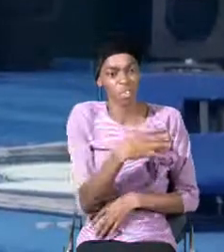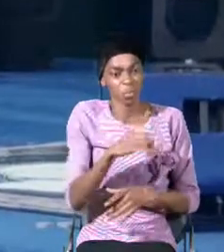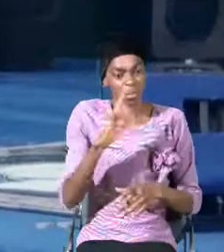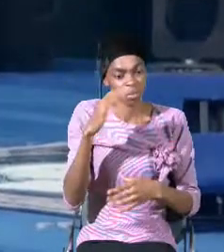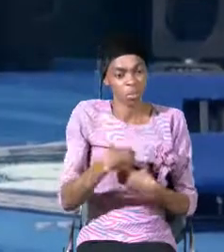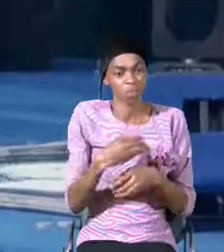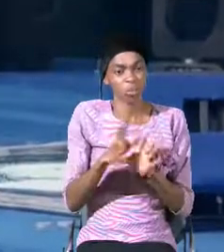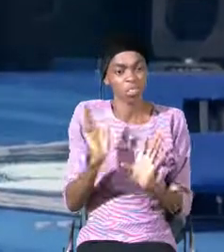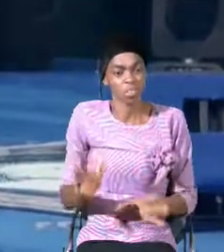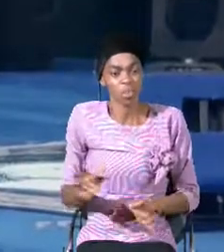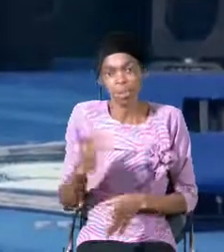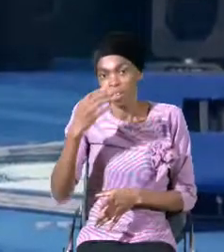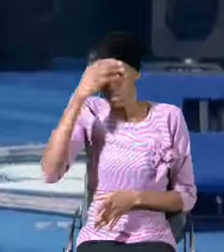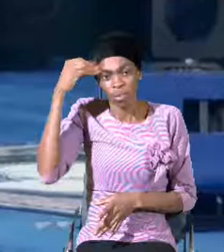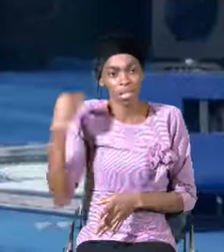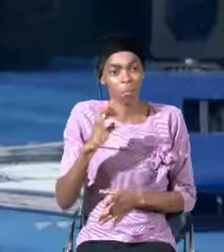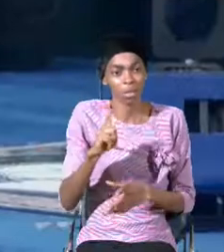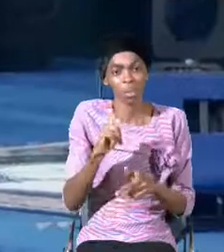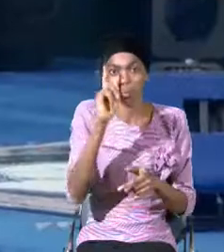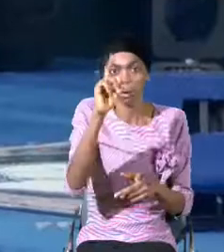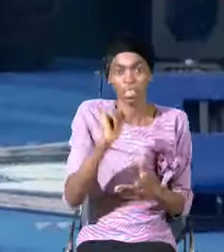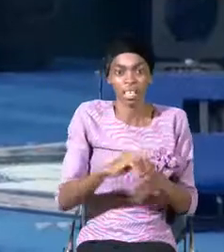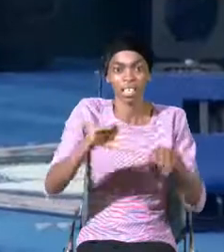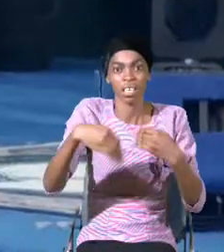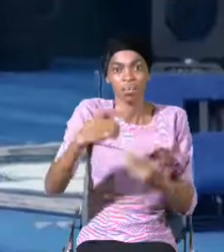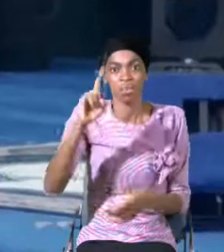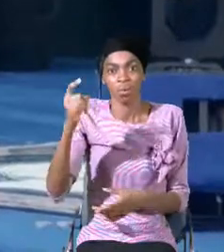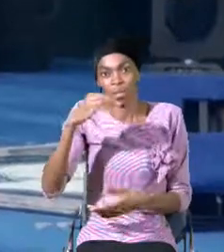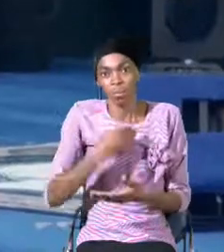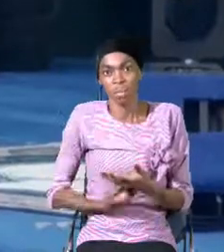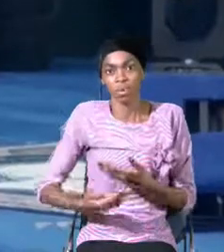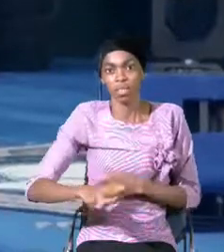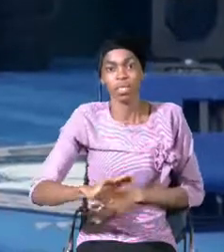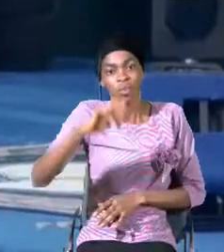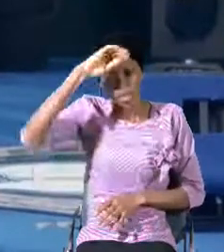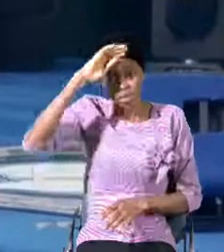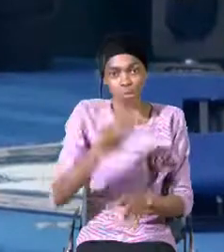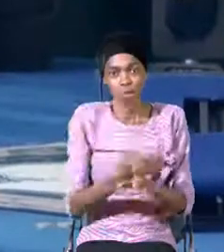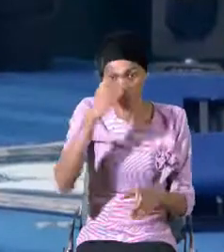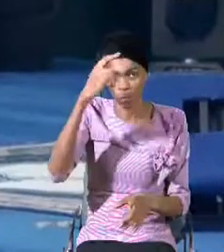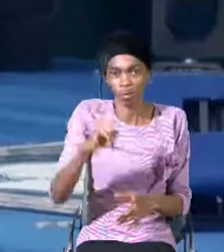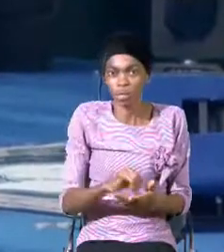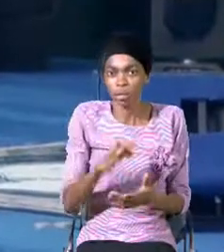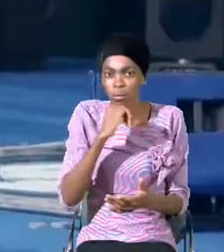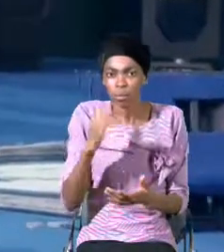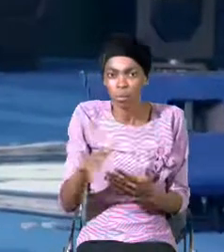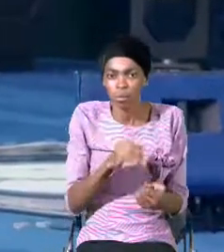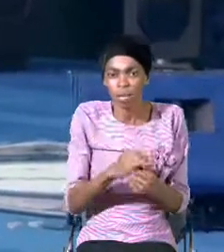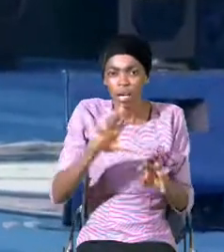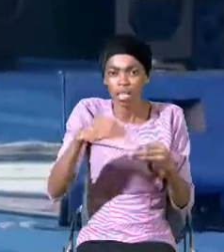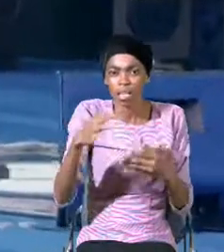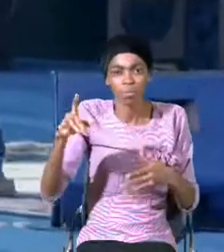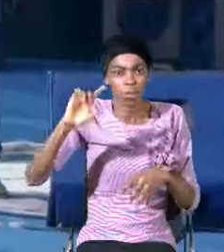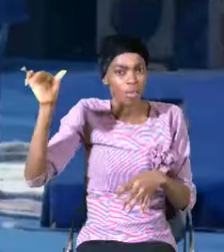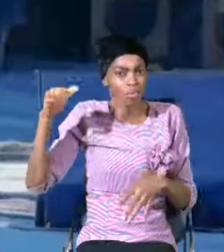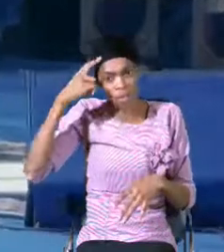créateur. Oublie celui qui t'a donné son fils unique pour toi. Pour que tu ne périsses point, mais que tu aies la vie éternelle. Et